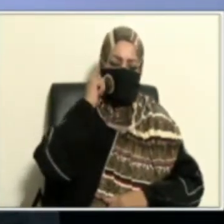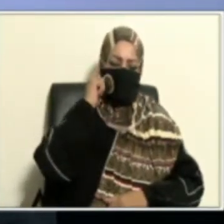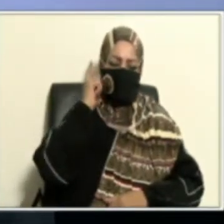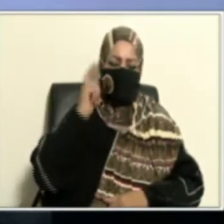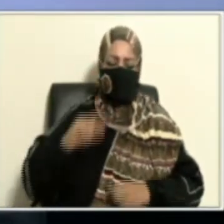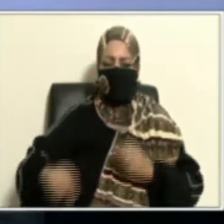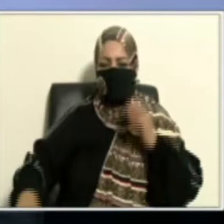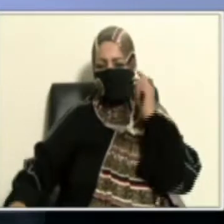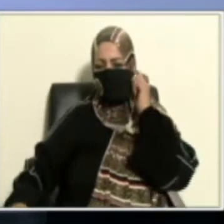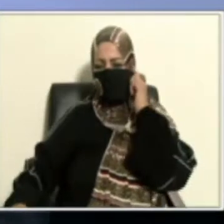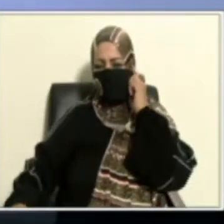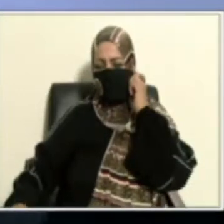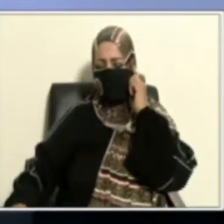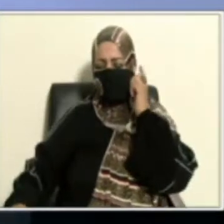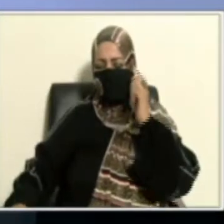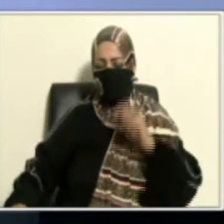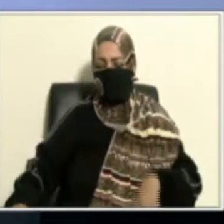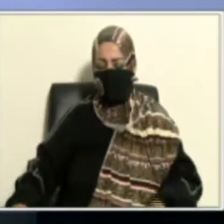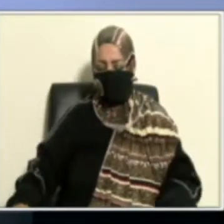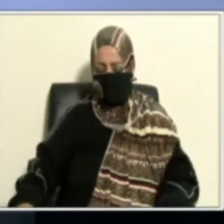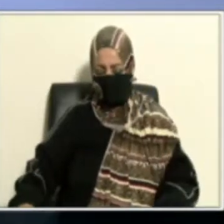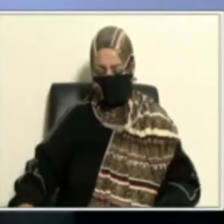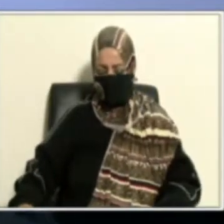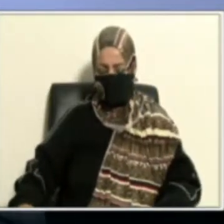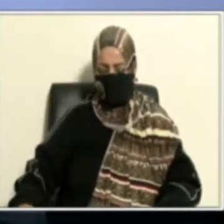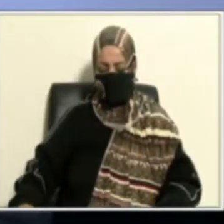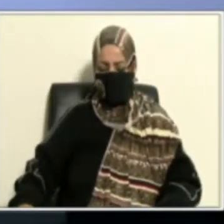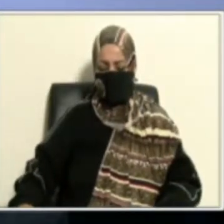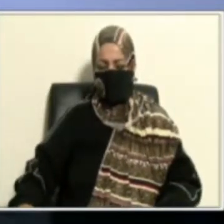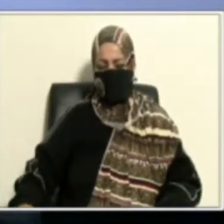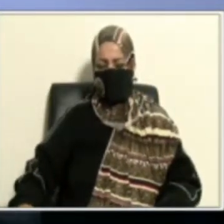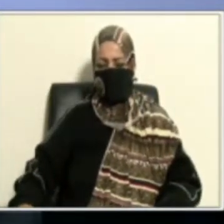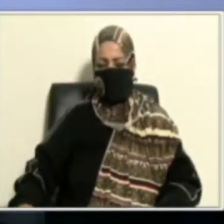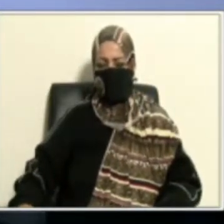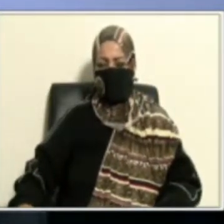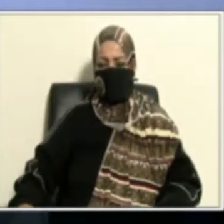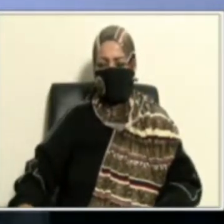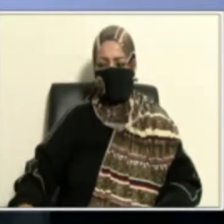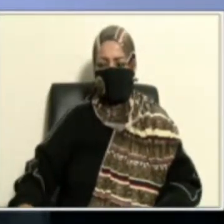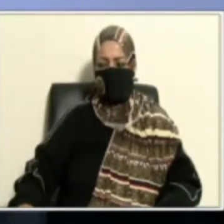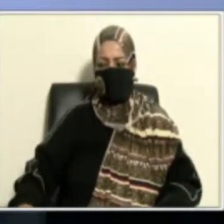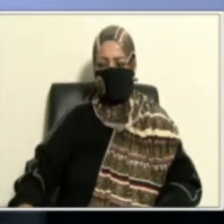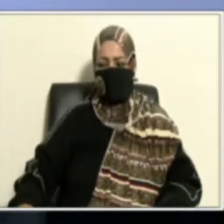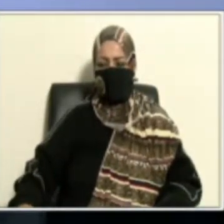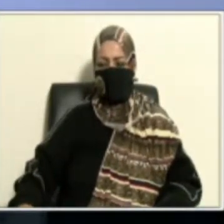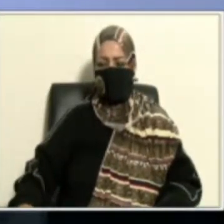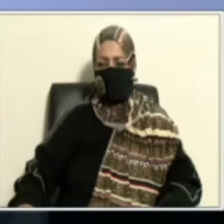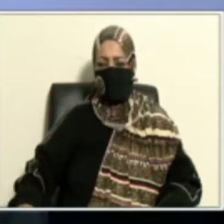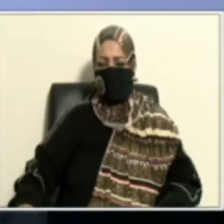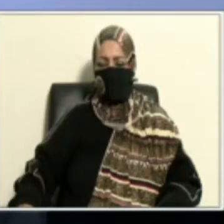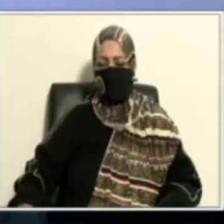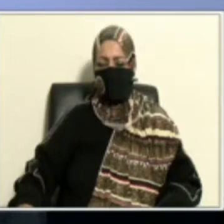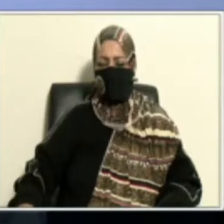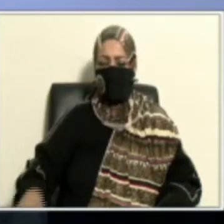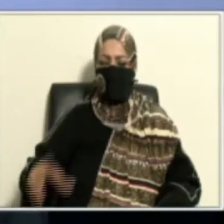فهذا الشخص كما قلنا بعد دعاء النبي صلى الله عليه وسلم بورك له في